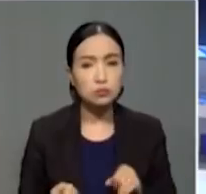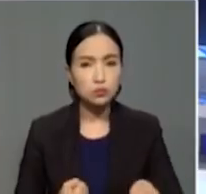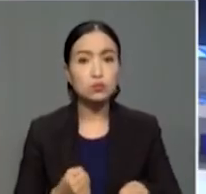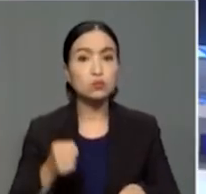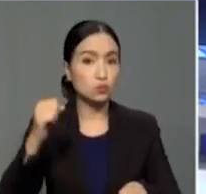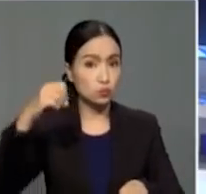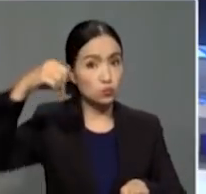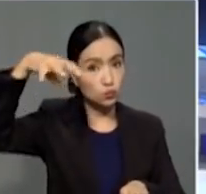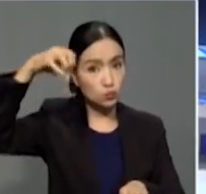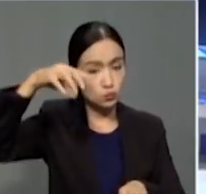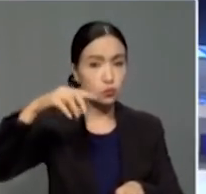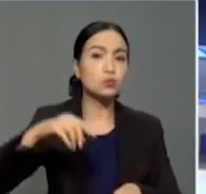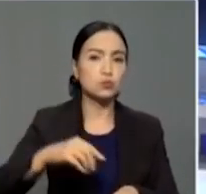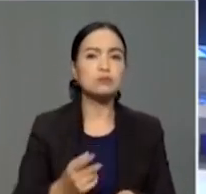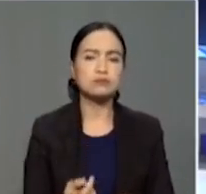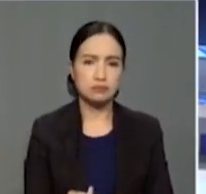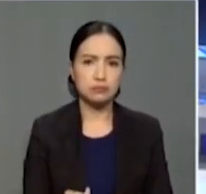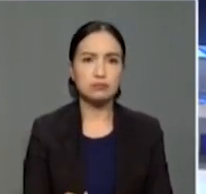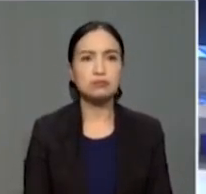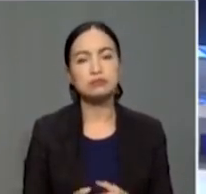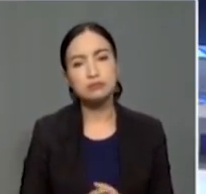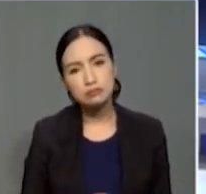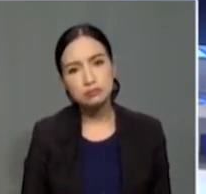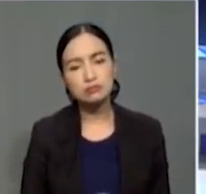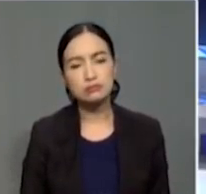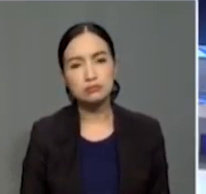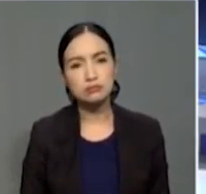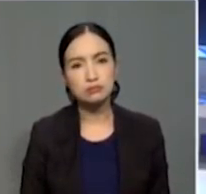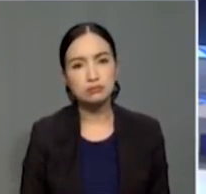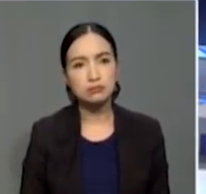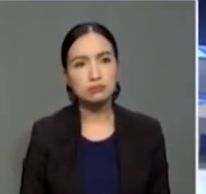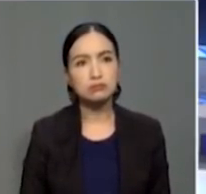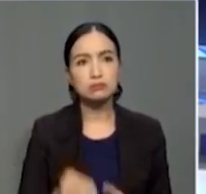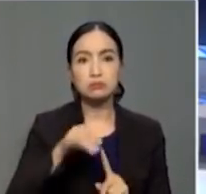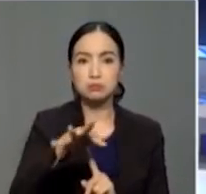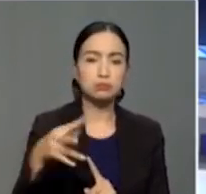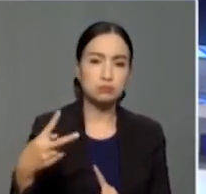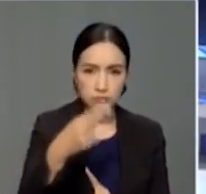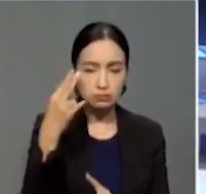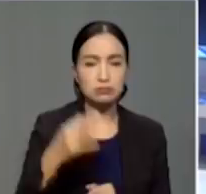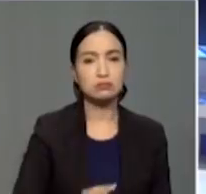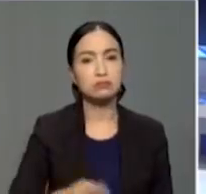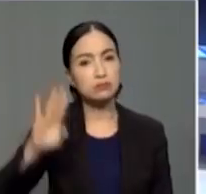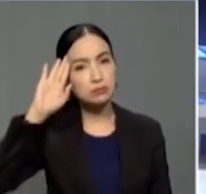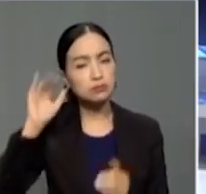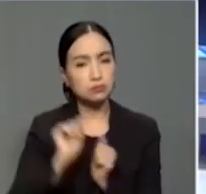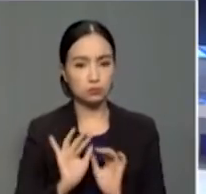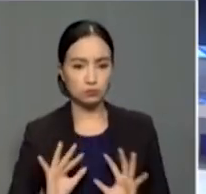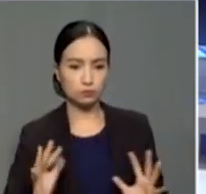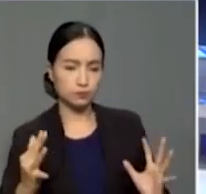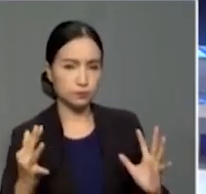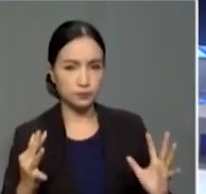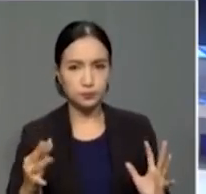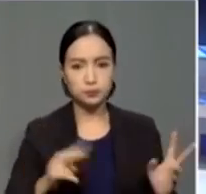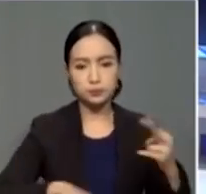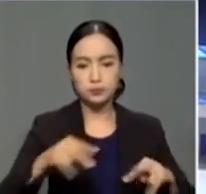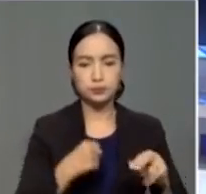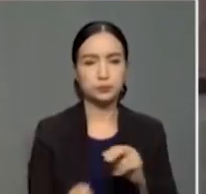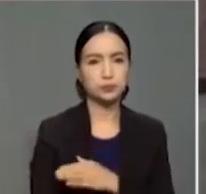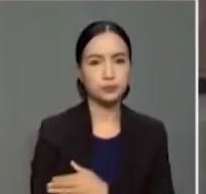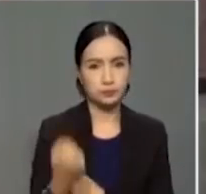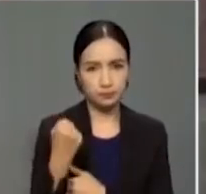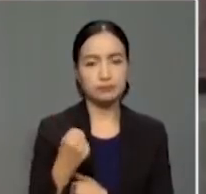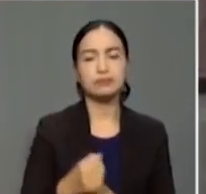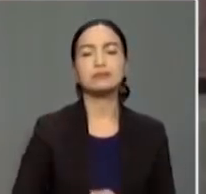ริเวณศาลรัฐธรรมนูญค่ะเพราะว่ากลัวว่าสถานการณ์จะยืดเยื้อแล้วก็ยังสั่งตรึงกำลังคุมเข้มในพื้นที่จนกว่าจะเสร็จสิ้นภารกิจด้วยค่ะ